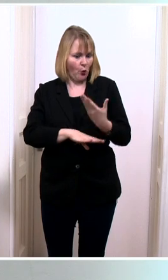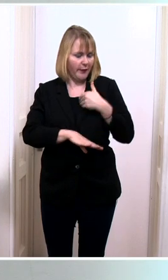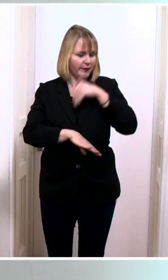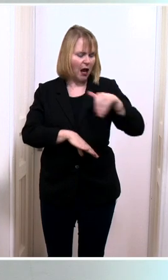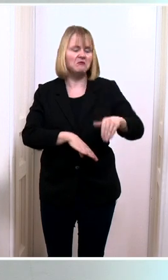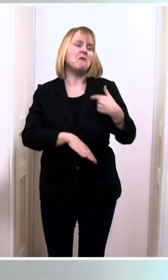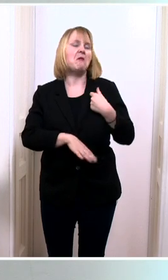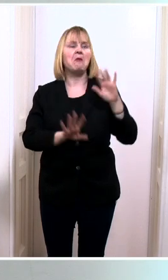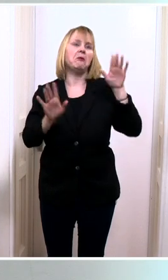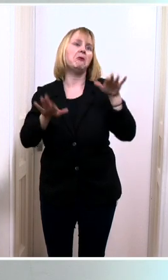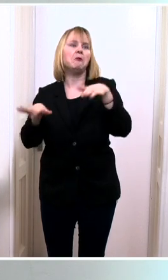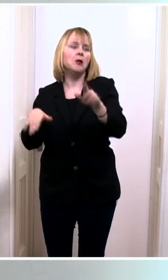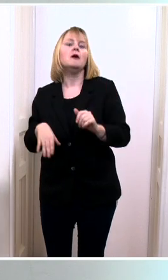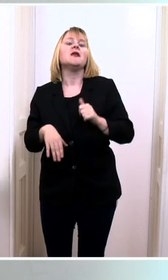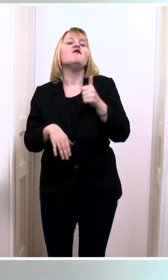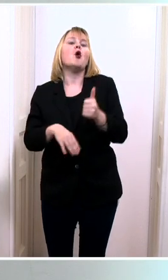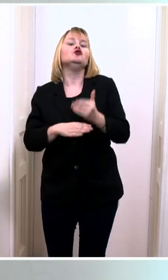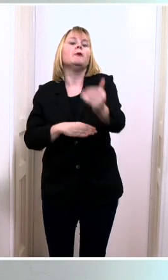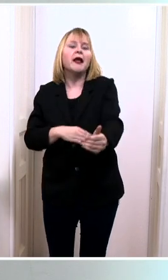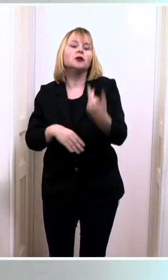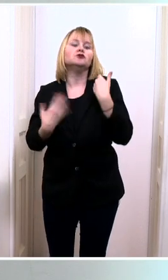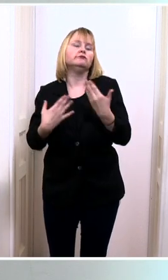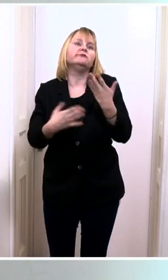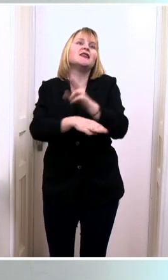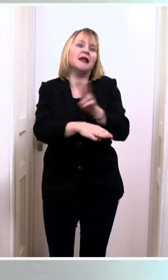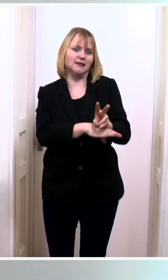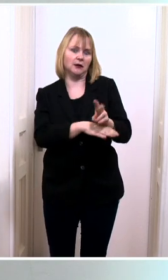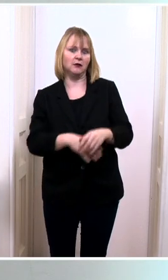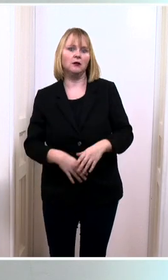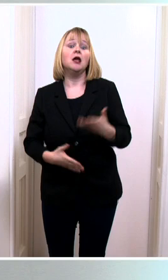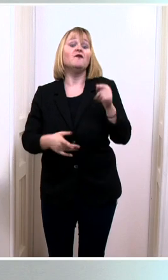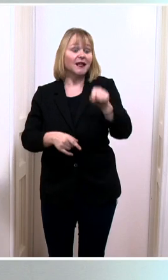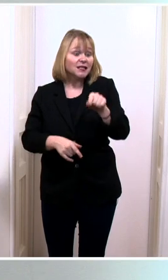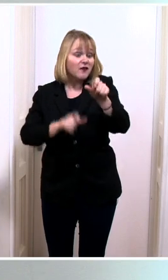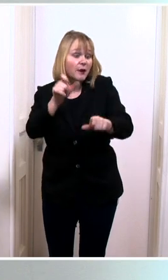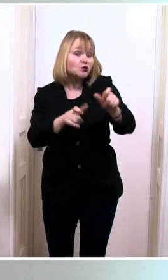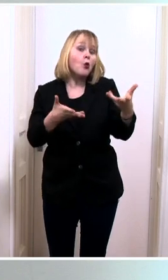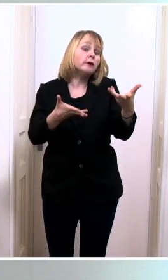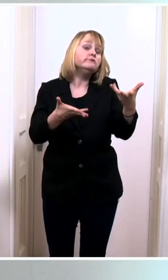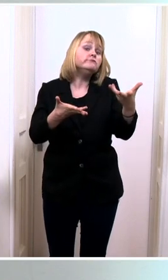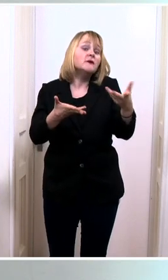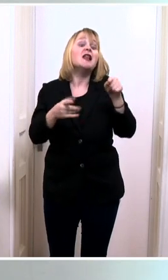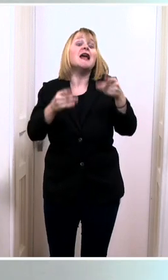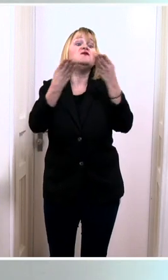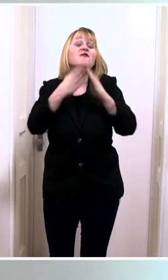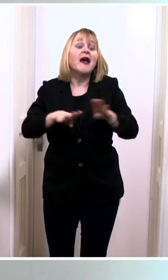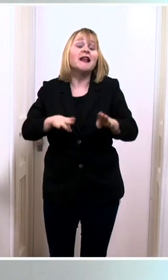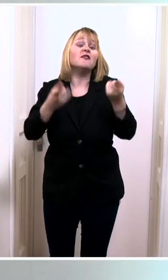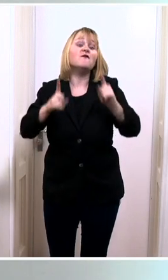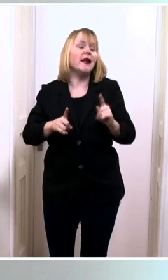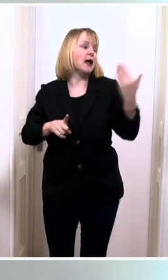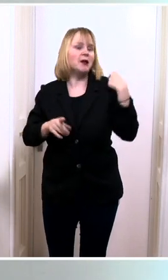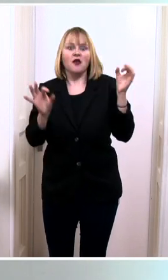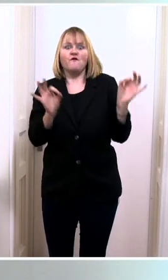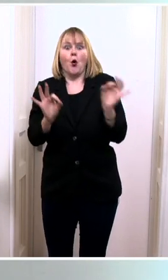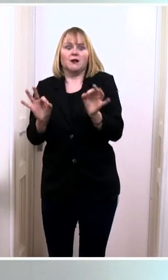lassen. Und vielleicht waren die Personen vor Weihnachten doch etwas oder an Weihnachten etwas vorsichtiger und sind jetzt wieder weniger